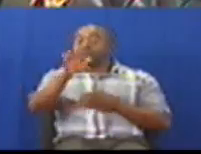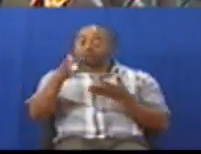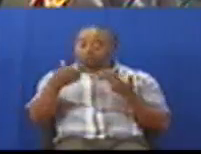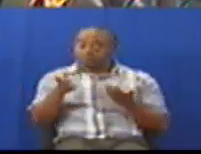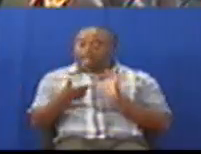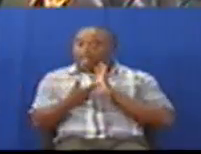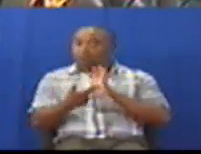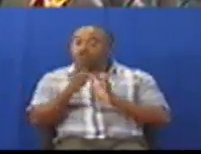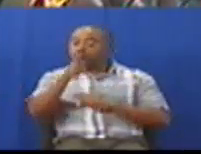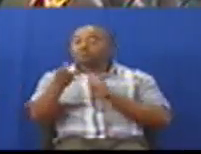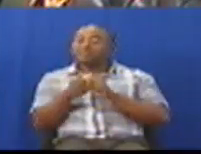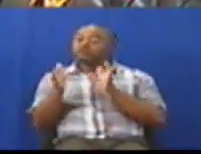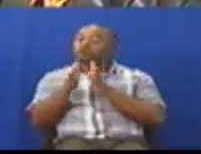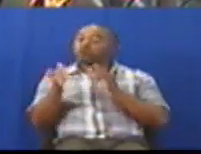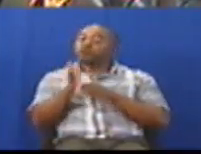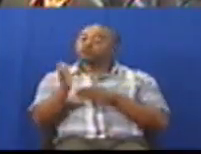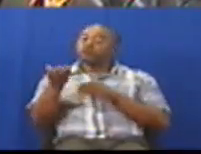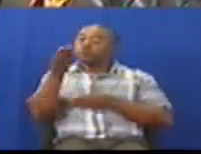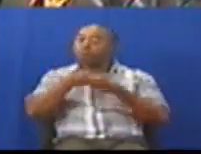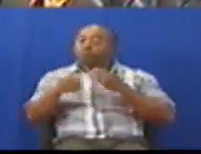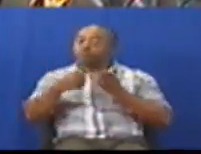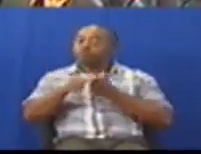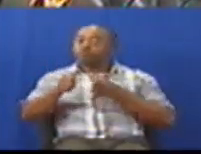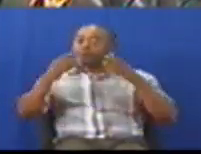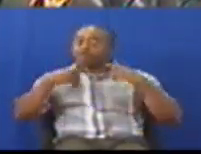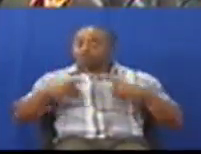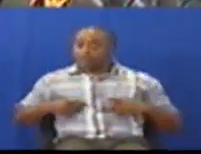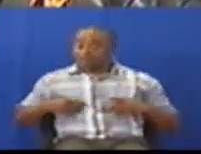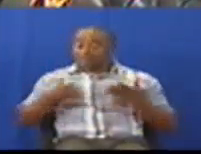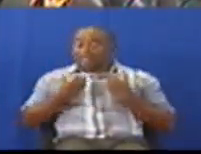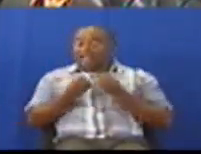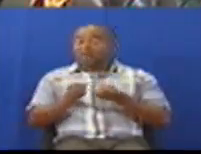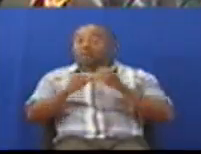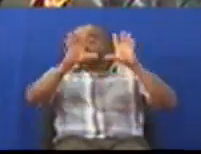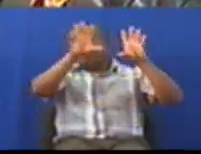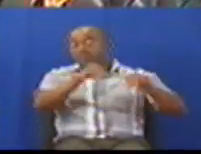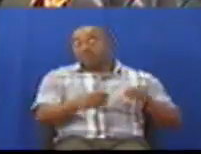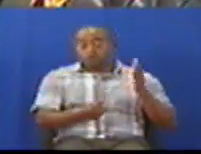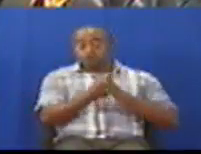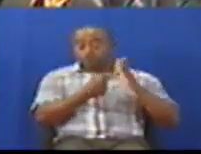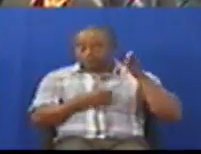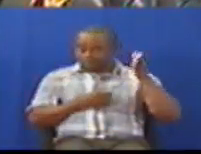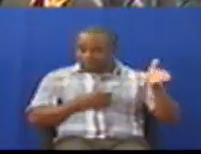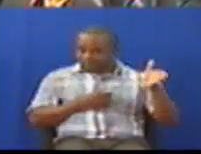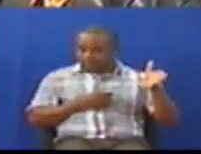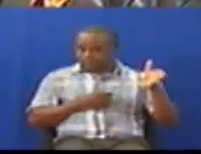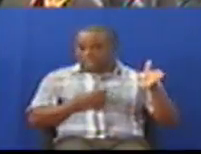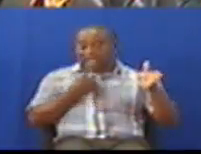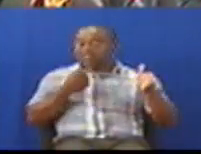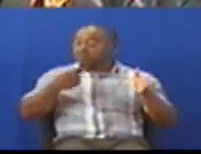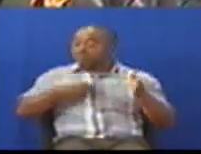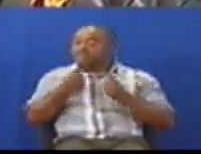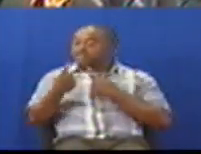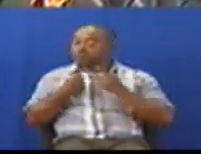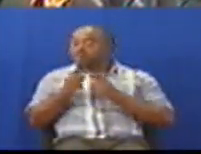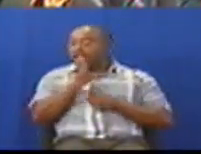ni tatizo kubwa sana. Lakini baada ya kupewa taarifa akazungumzia halmashauri anayotoka yeye ya Itilima.